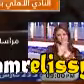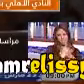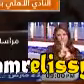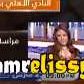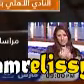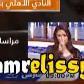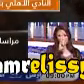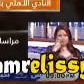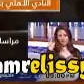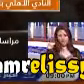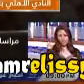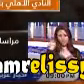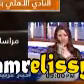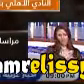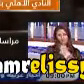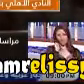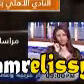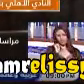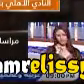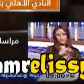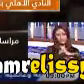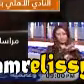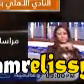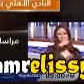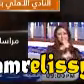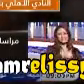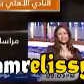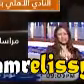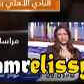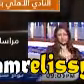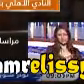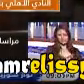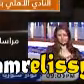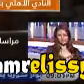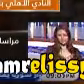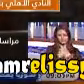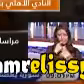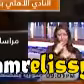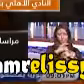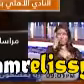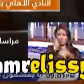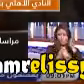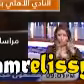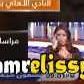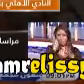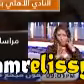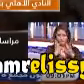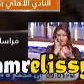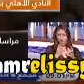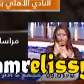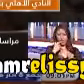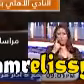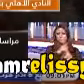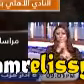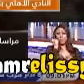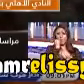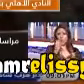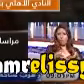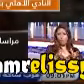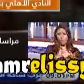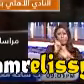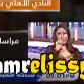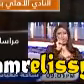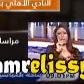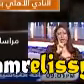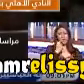ان من يقوم بالتخريب واشعال النيران هم ليسوا من الالتراس وانما هم ربما يكونوا مجموعات استغلت